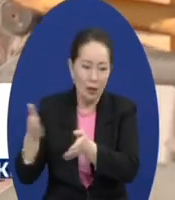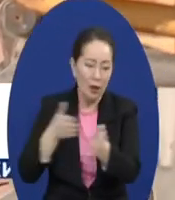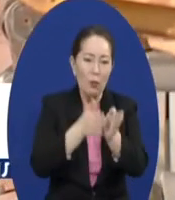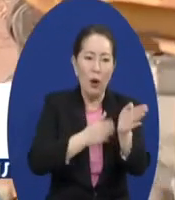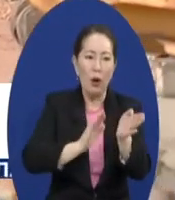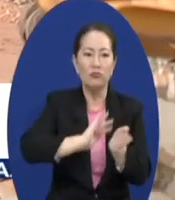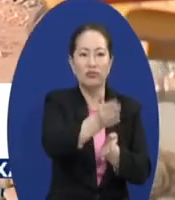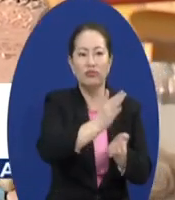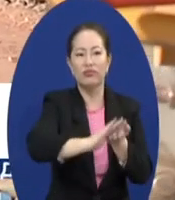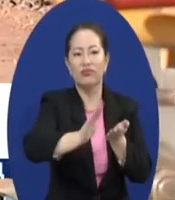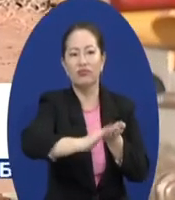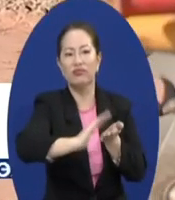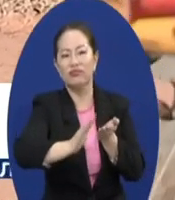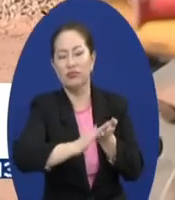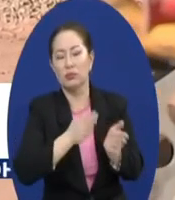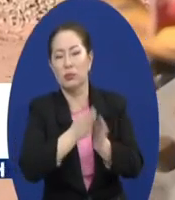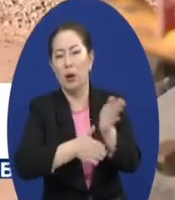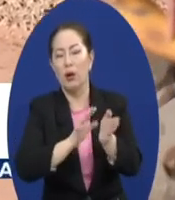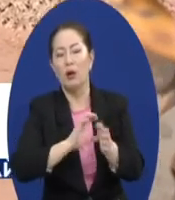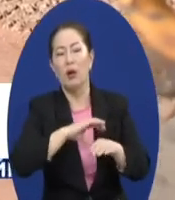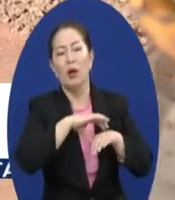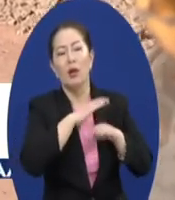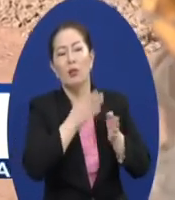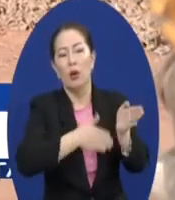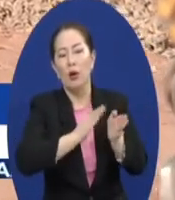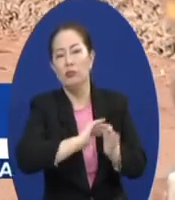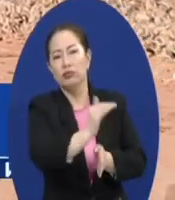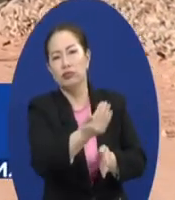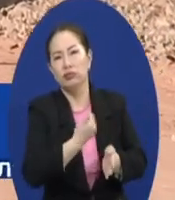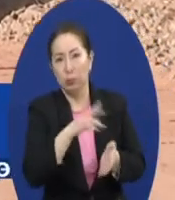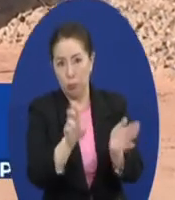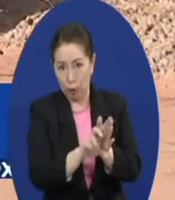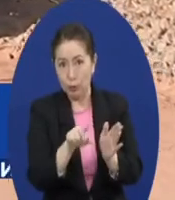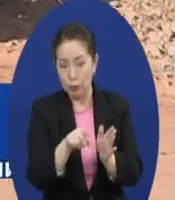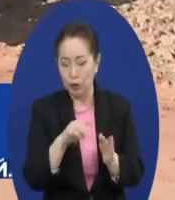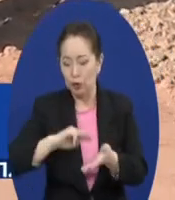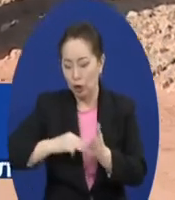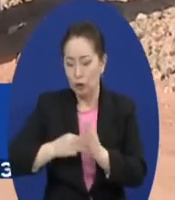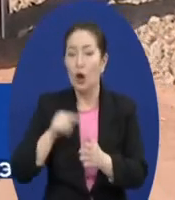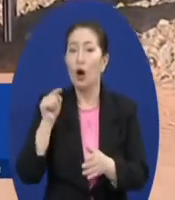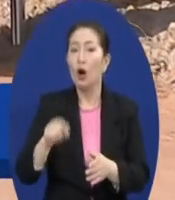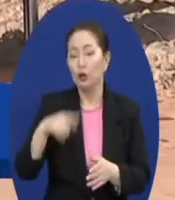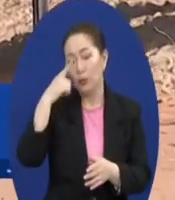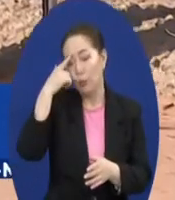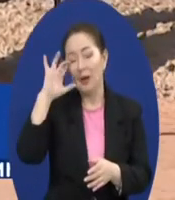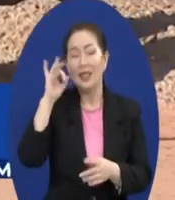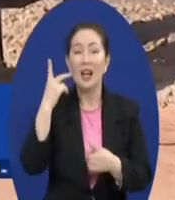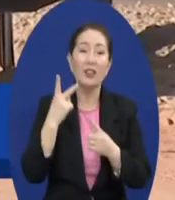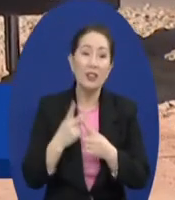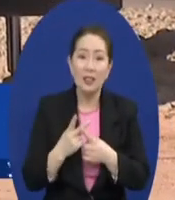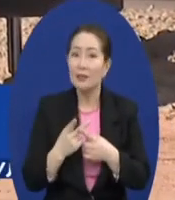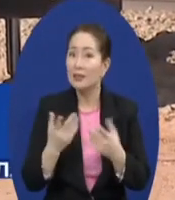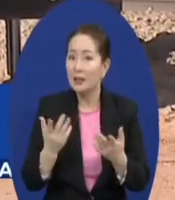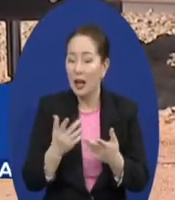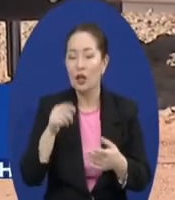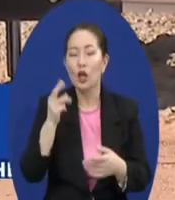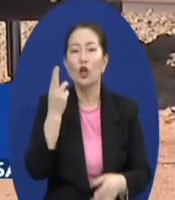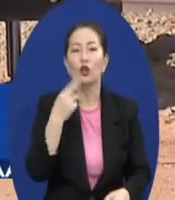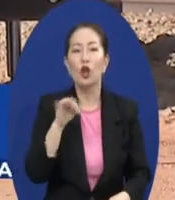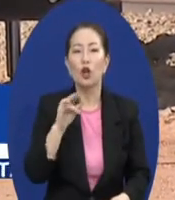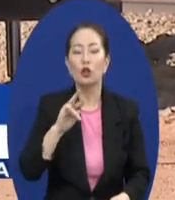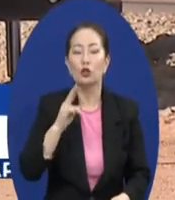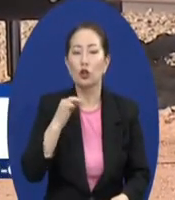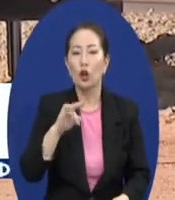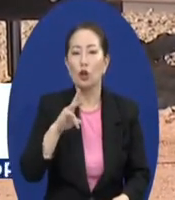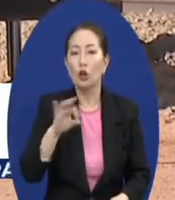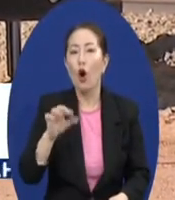замаар тээвэрлэх боломжтой болно гэж тооцож байгаа юм. За үзэгч та бүхэнд Монголын үндэсний олон нийтийн телевизийн Монголын мэдээ сувга Дорногова